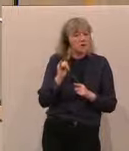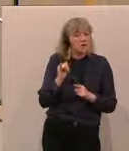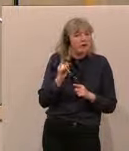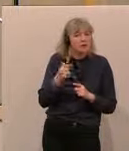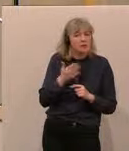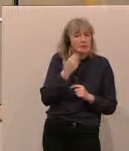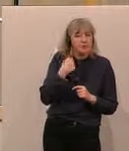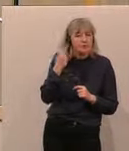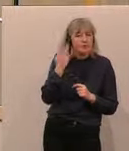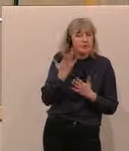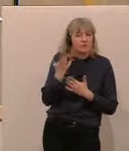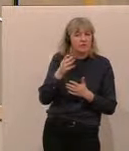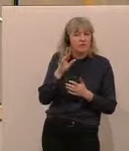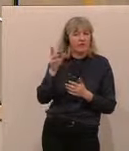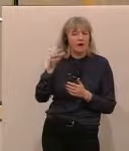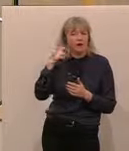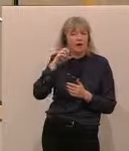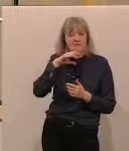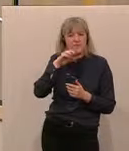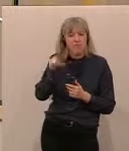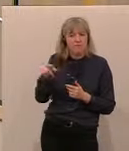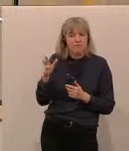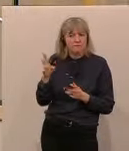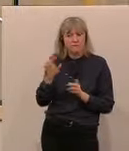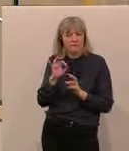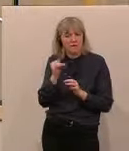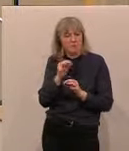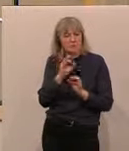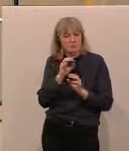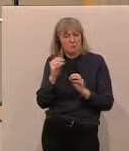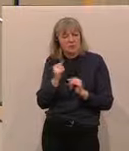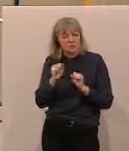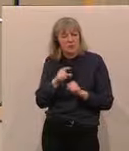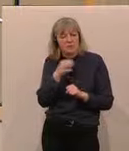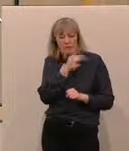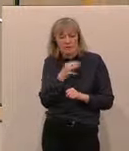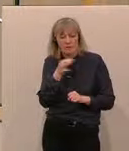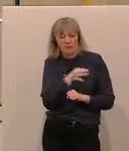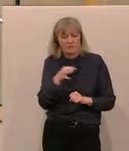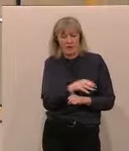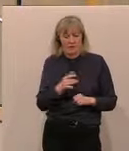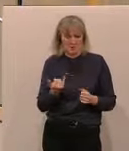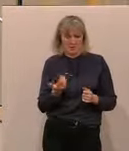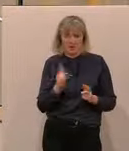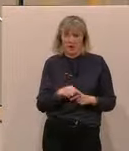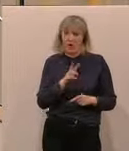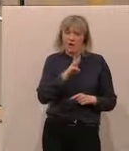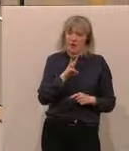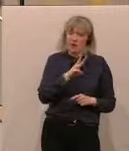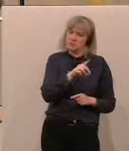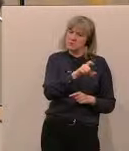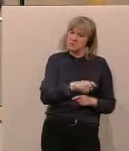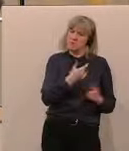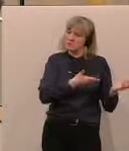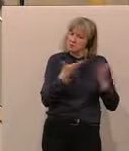verstanden habe, wieso Armin Wolf ausnahmslos über diese Sachen Fragen stellt. Ich dachte auch, Harald Walimski wird eingeladen, um europapolitisch